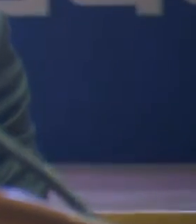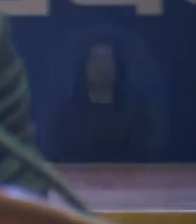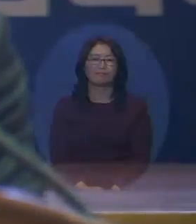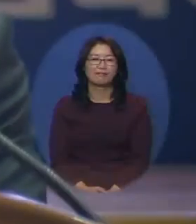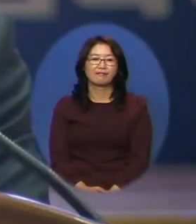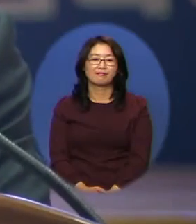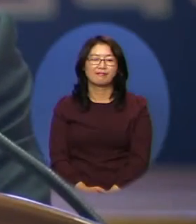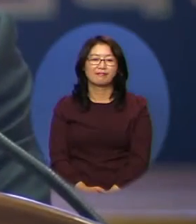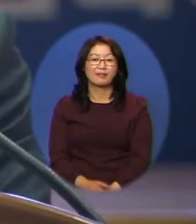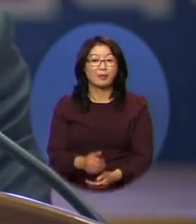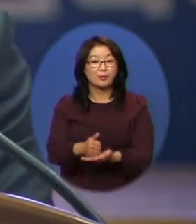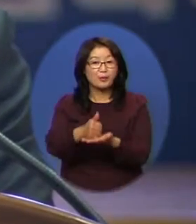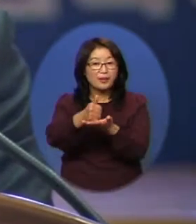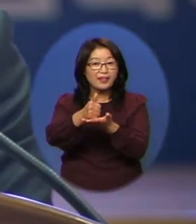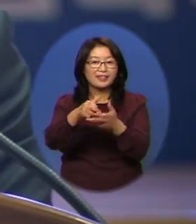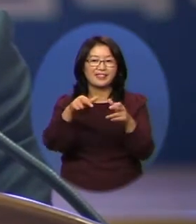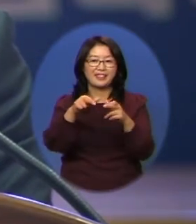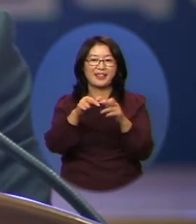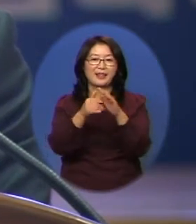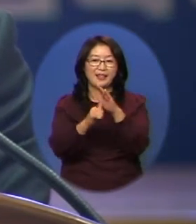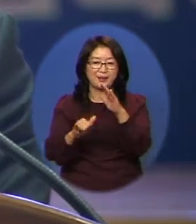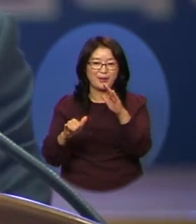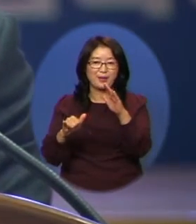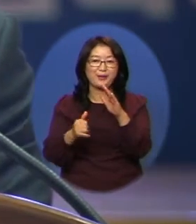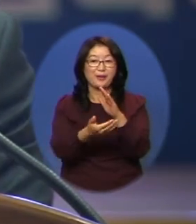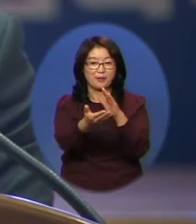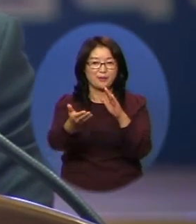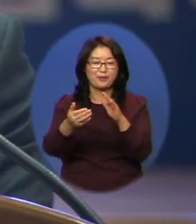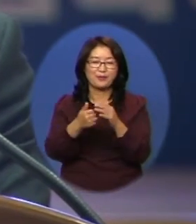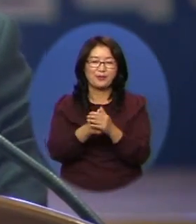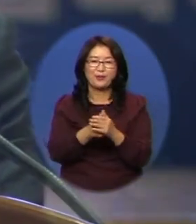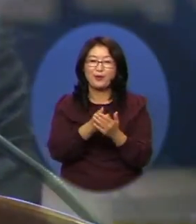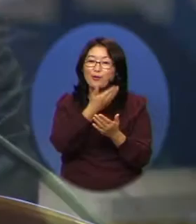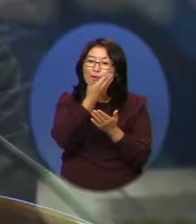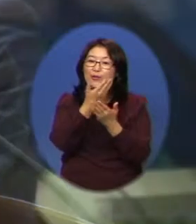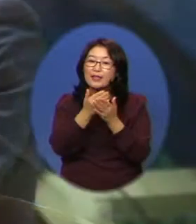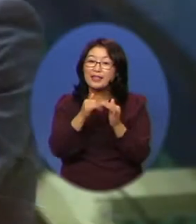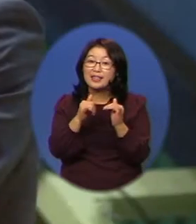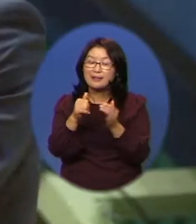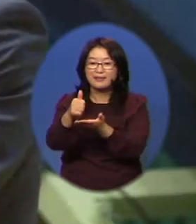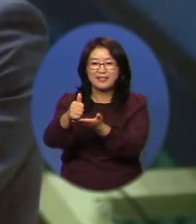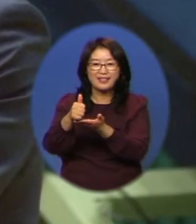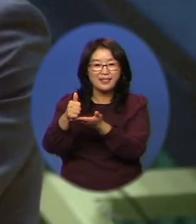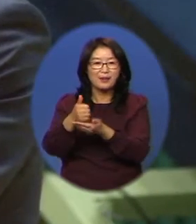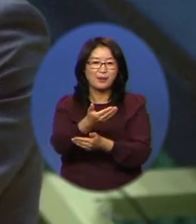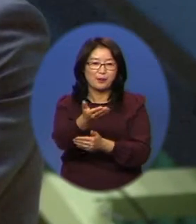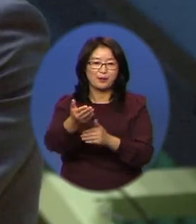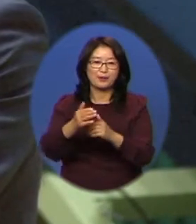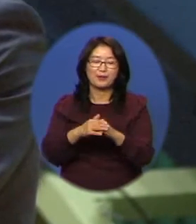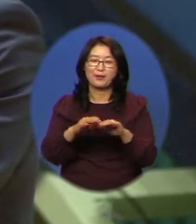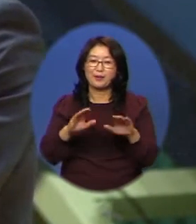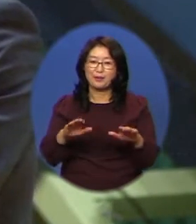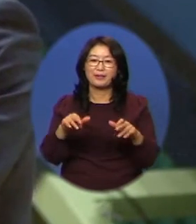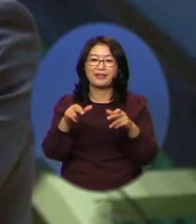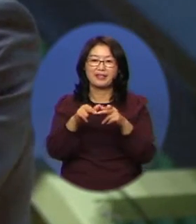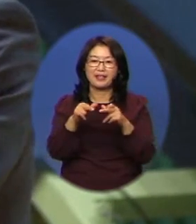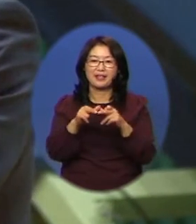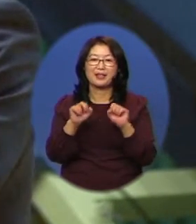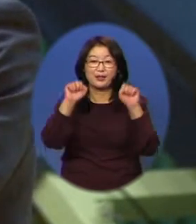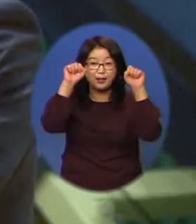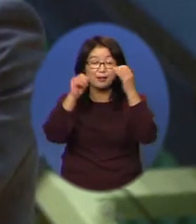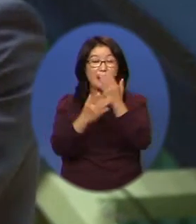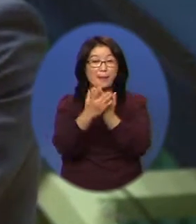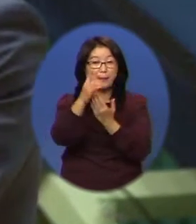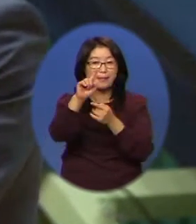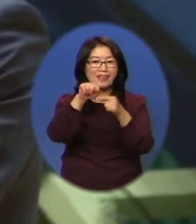존경하는 장애인 가족 여러분, 그리고 내외 귀빈 여러분, 오늘 홍성군 장애인 체육 한마당 대회를